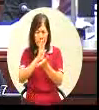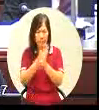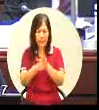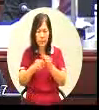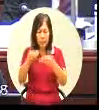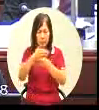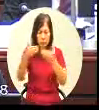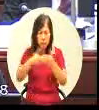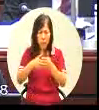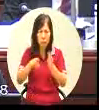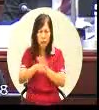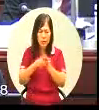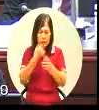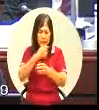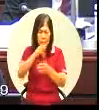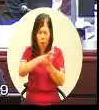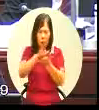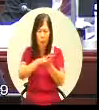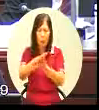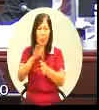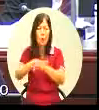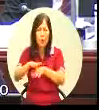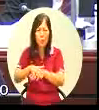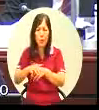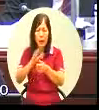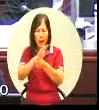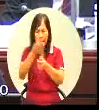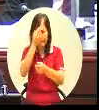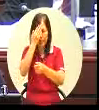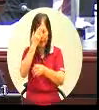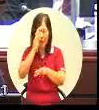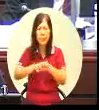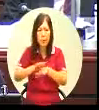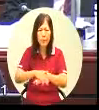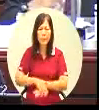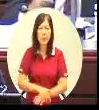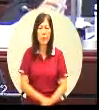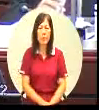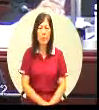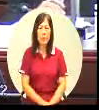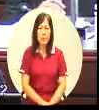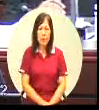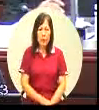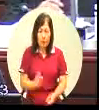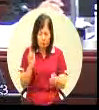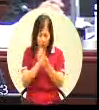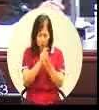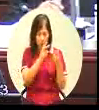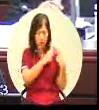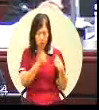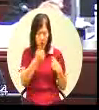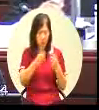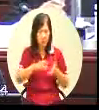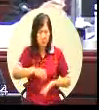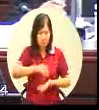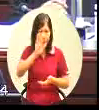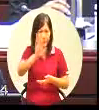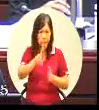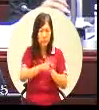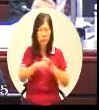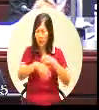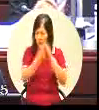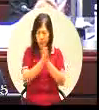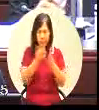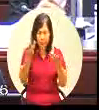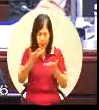交通的黑暗期，会造成很大的困难。所以我想我们对于蔡议员提出来所有的问